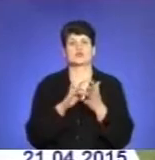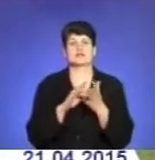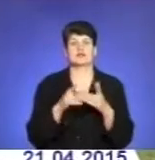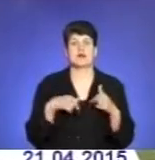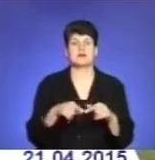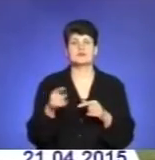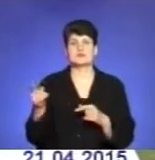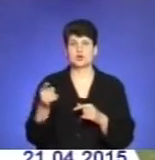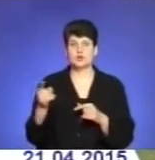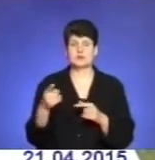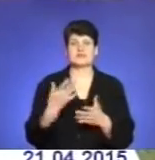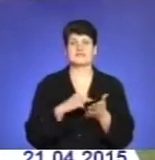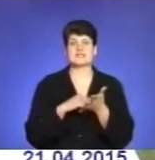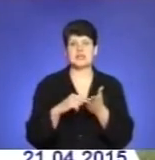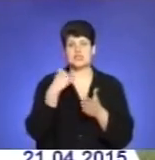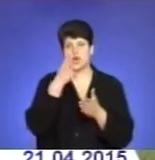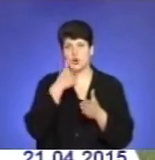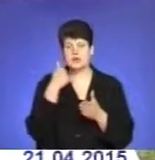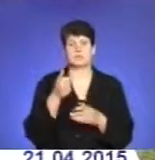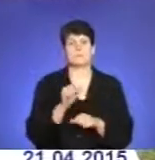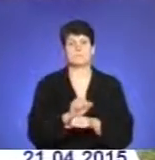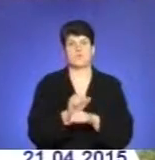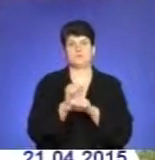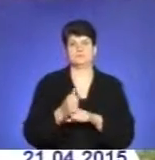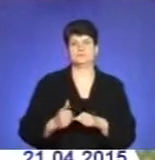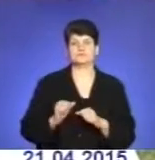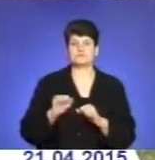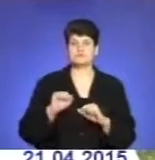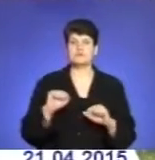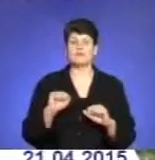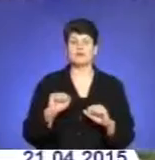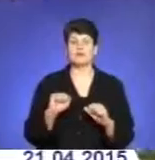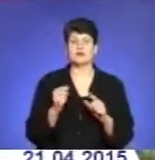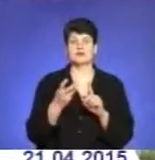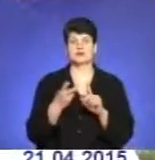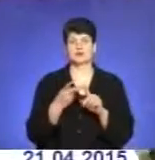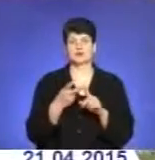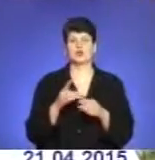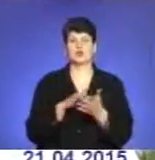Тернопіллі, відзначення року повстанської звитяги. Наступний прес-тур на Збаращину.